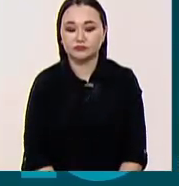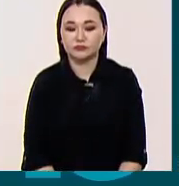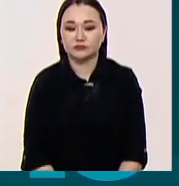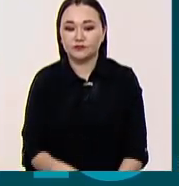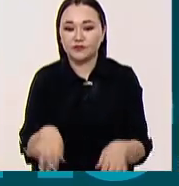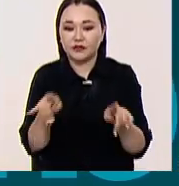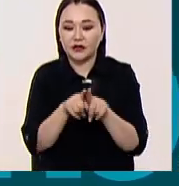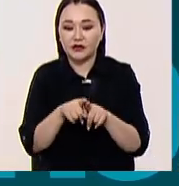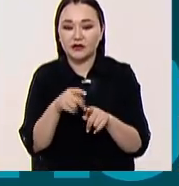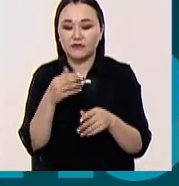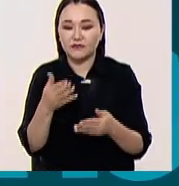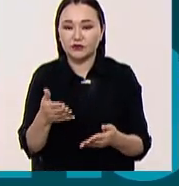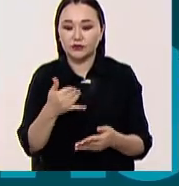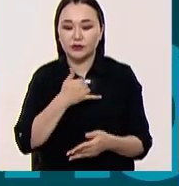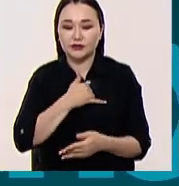Вот такие вот сбросы.